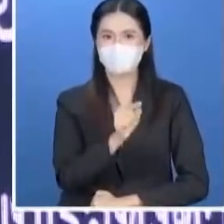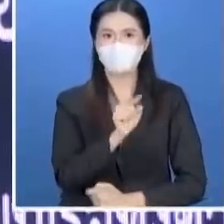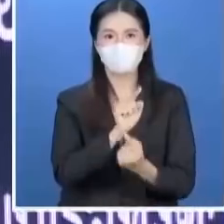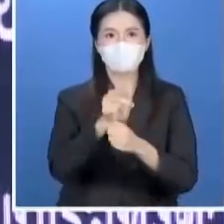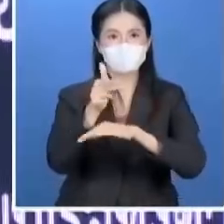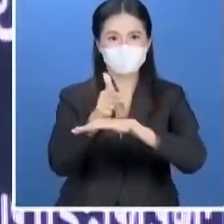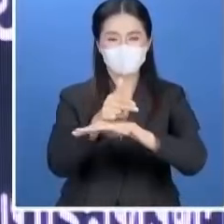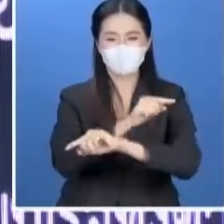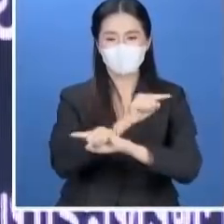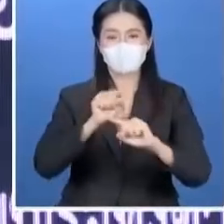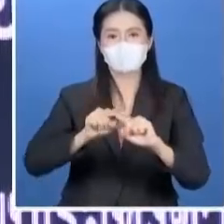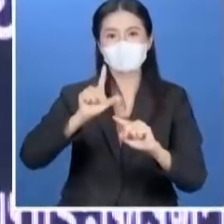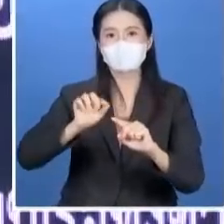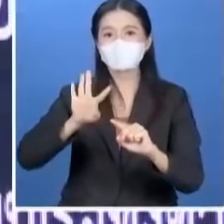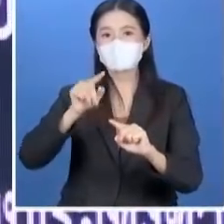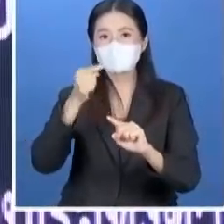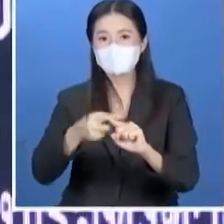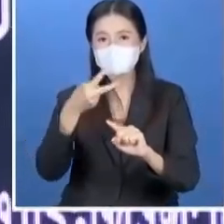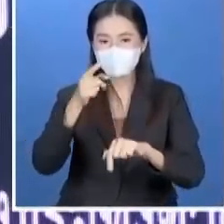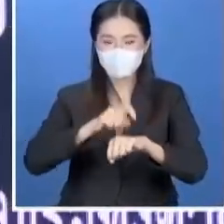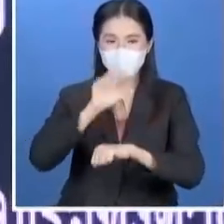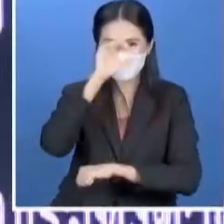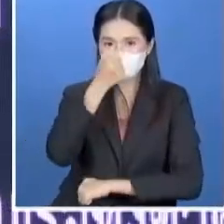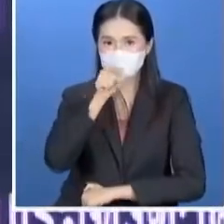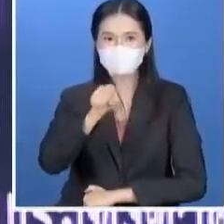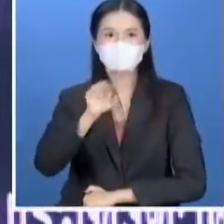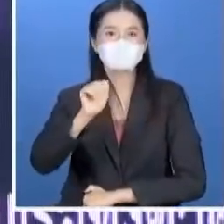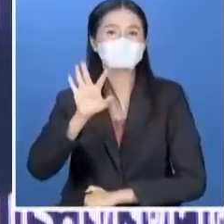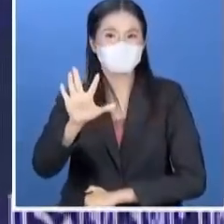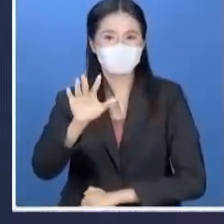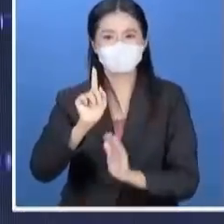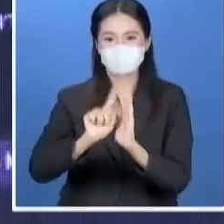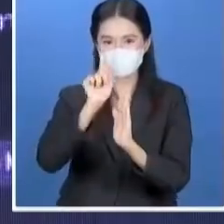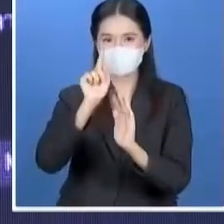ถ่ายเอาไว้24กุมภาพันธ์5ทุ่ม45นาที